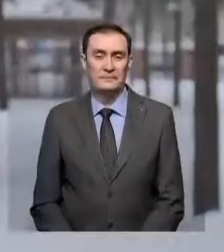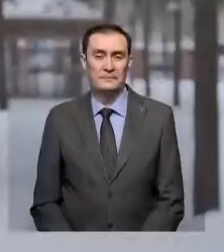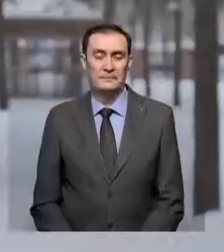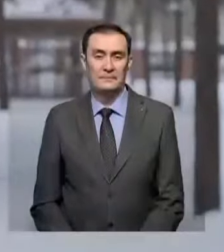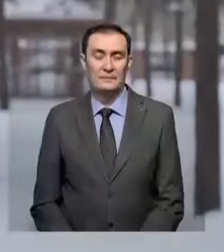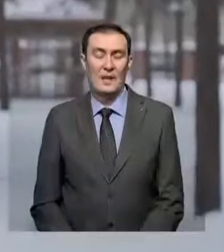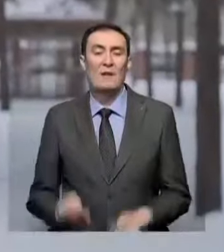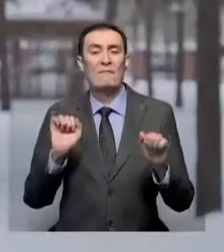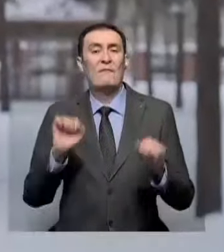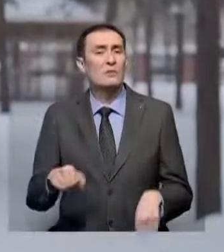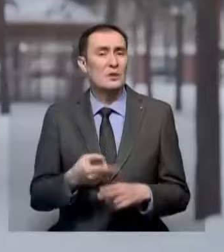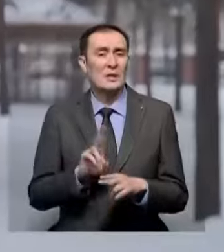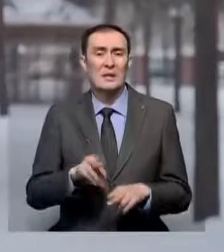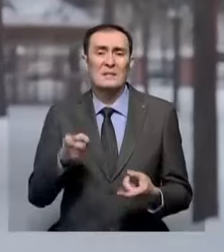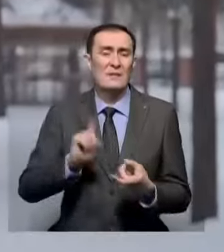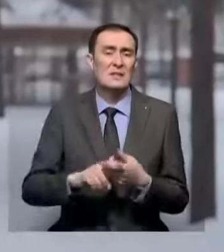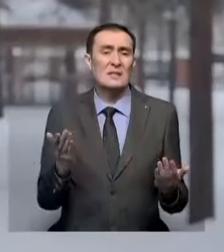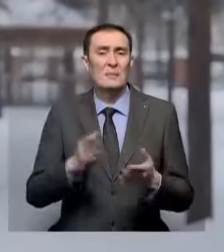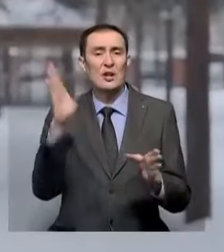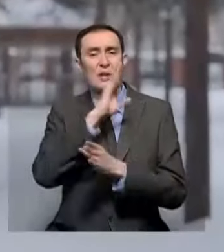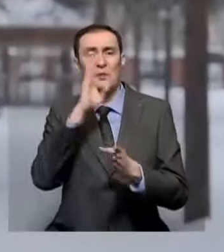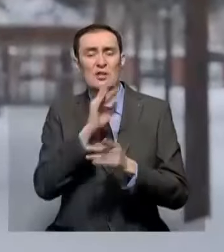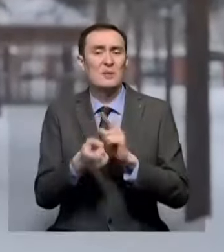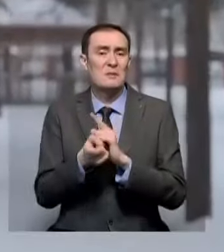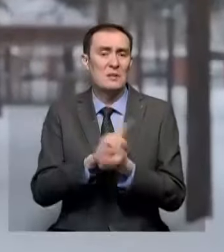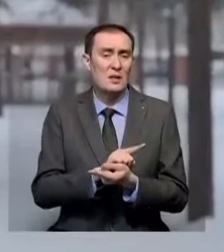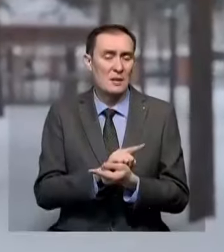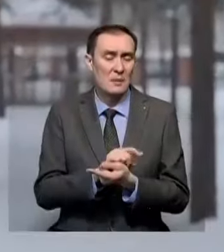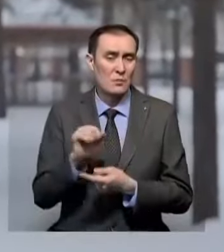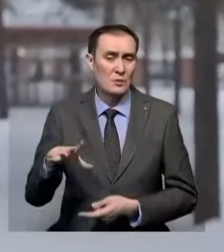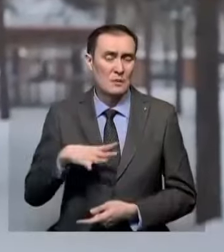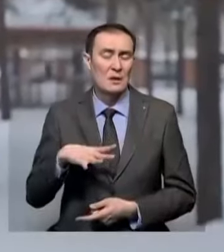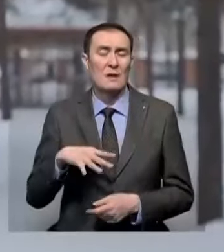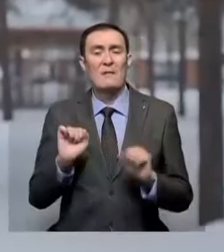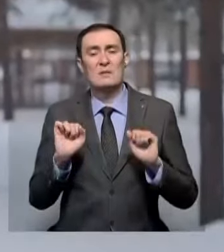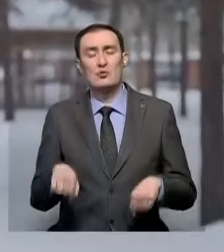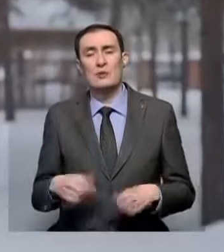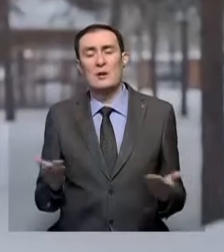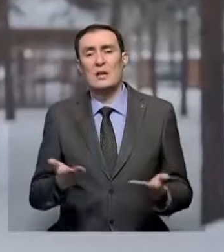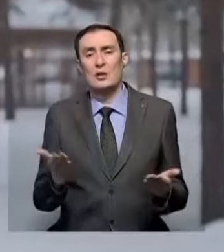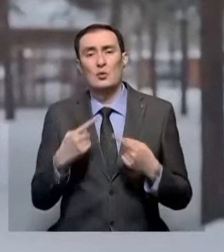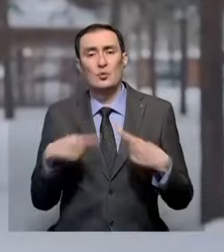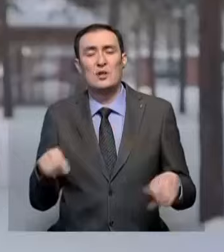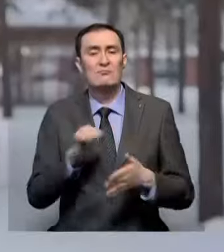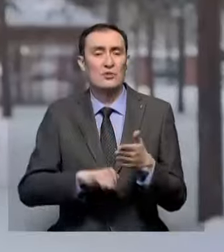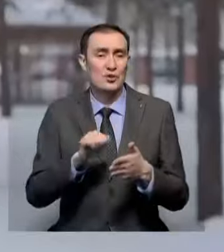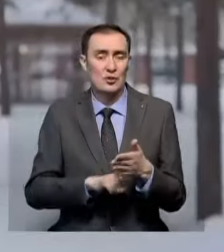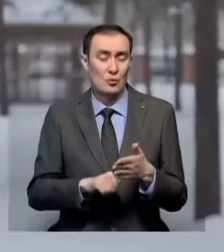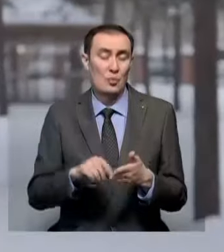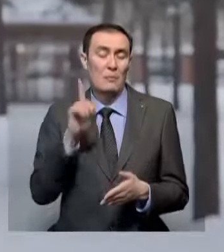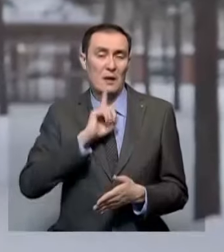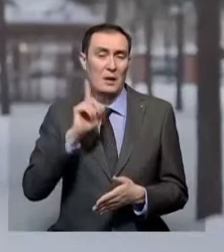свиристель. Возможно, это связано с какими-то климатическими изменениями, возможно, какие-то другие факторы, но, по крайней